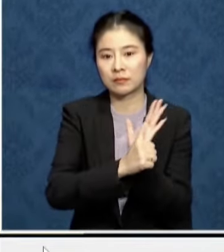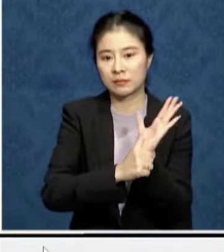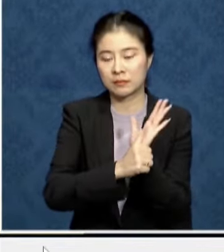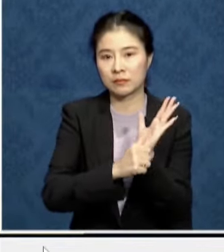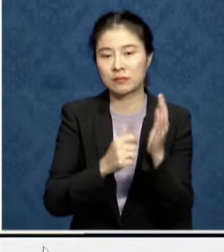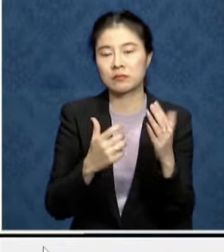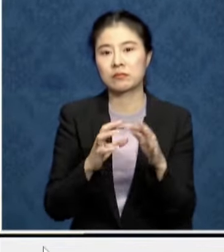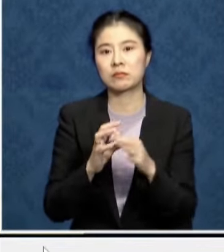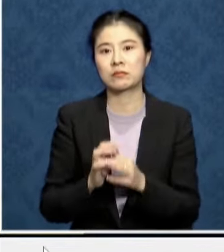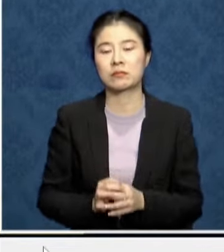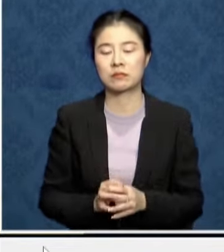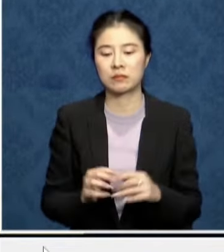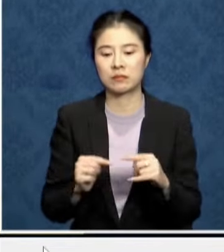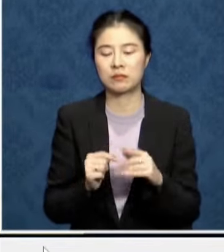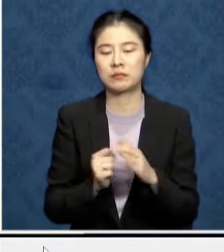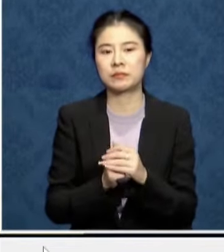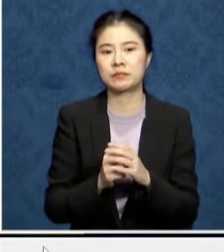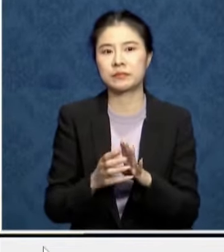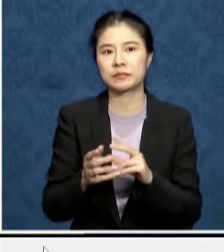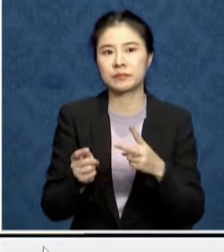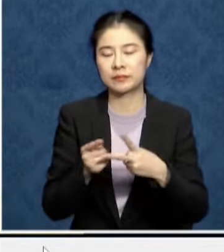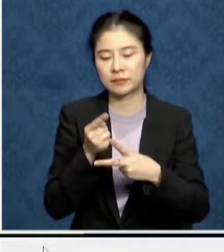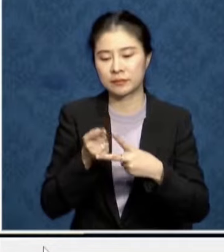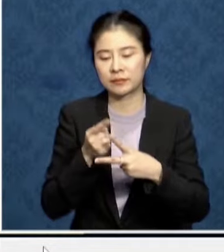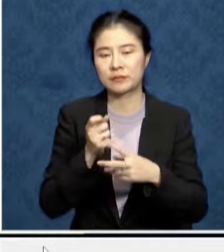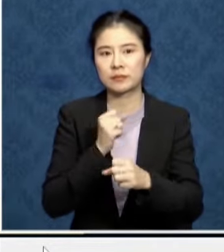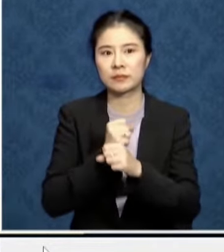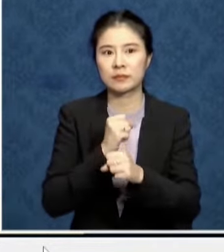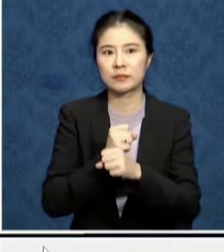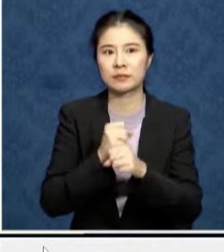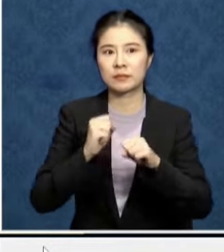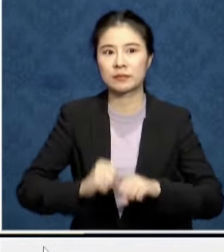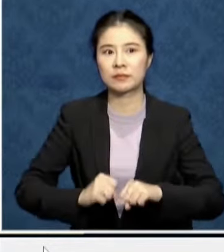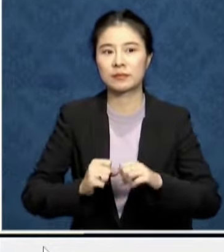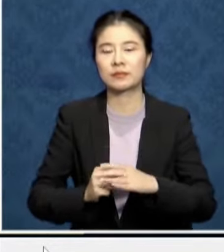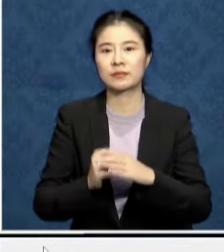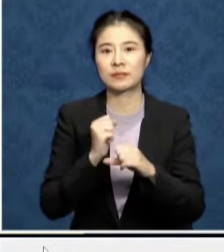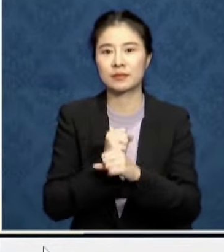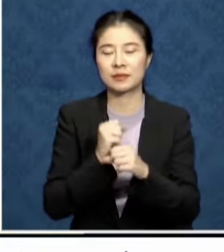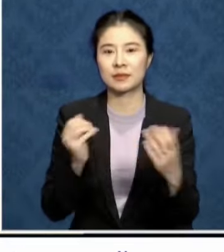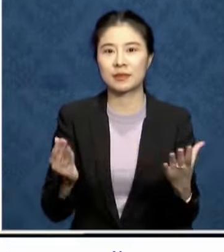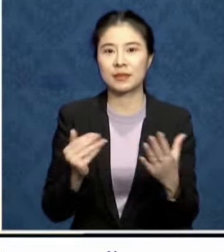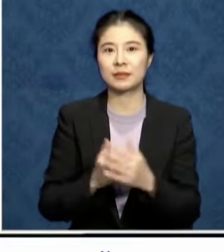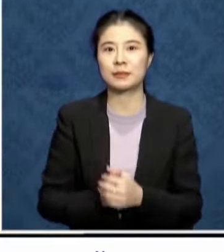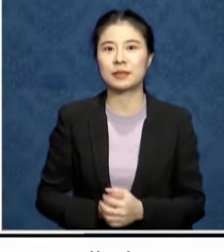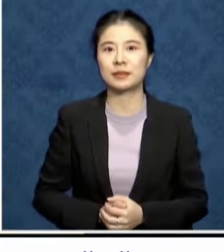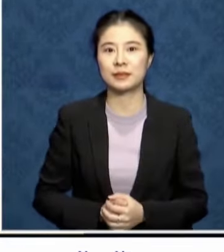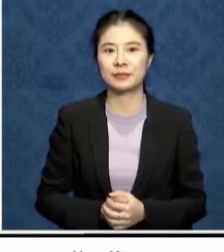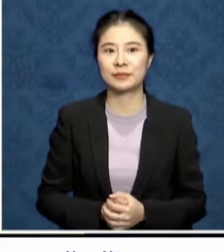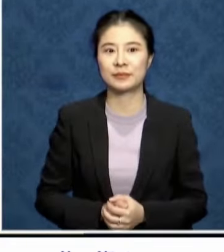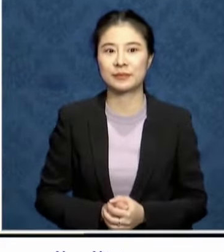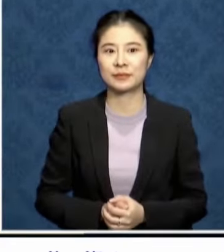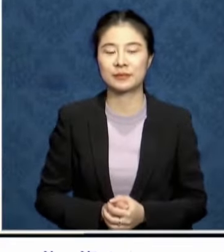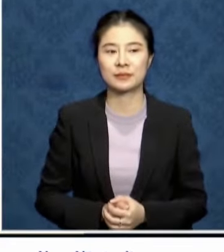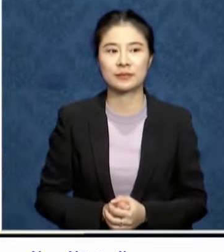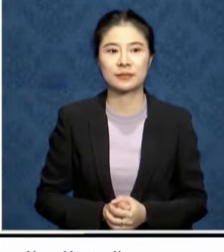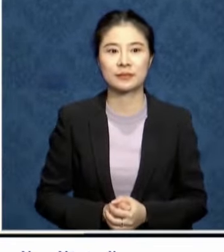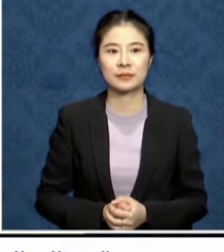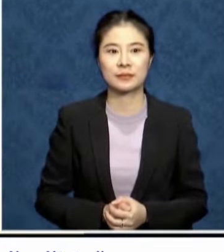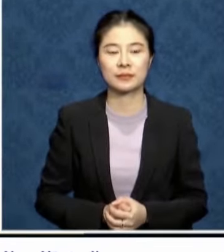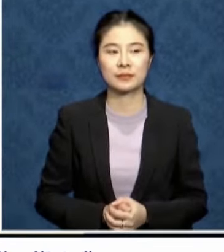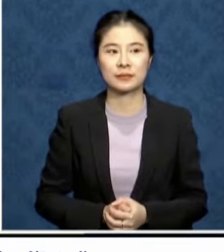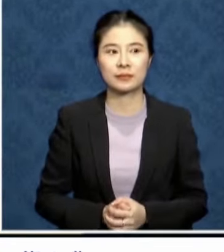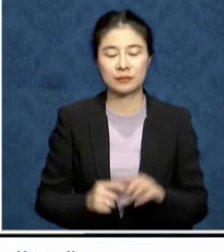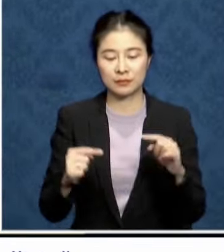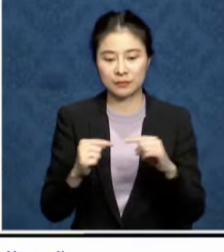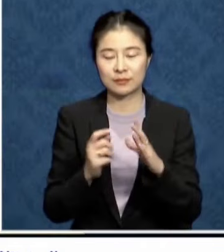ากขึ้นว่าดับเบิลมาจอริตี้มันส่งผลลัพธ์ต่อการทำประชามติอย่างไรขออนุญาตยกเป็นตัวอย่างให้เห็นภาพครับสมมุติครับประเทศเรามีการจัด